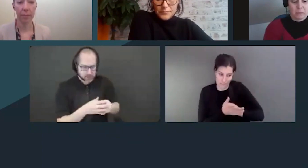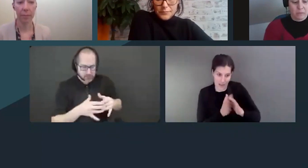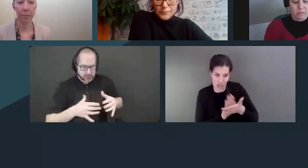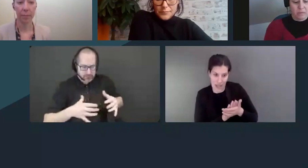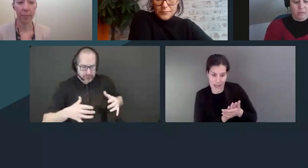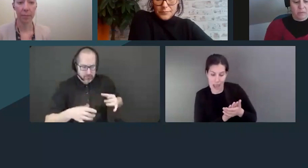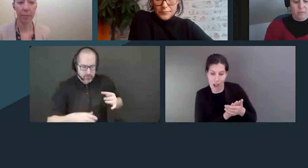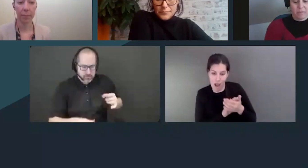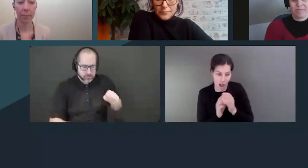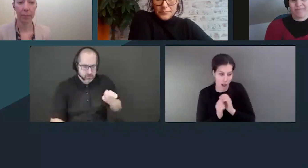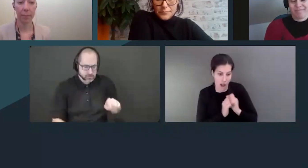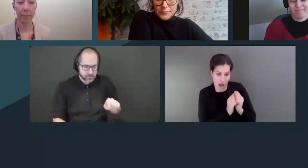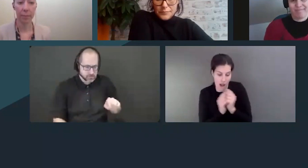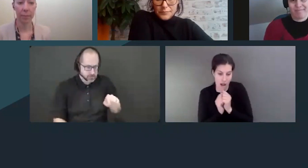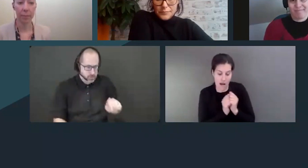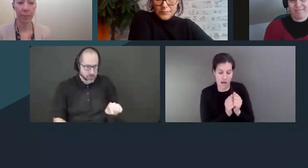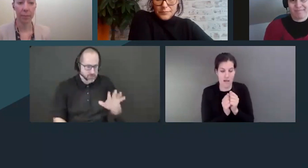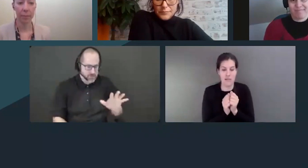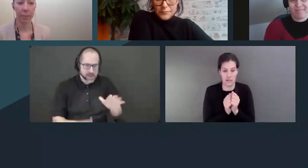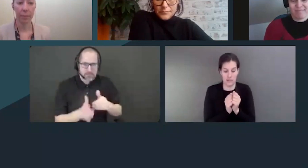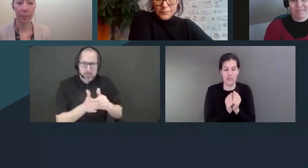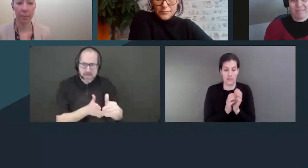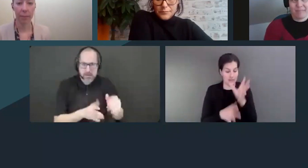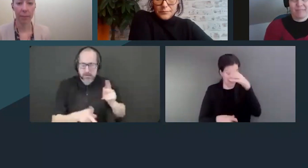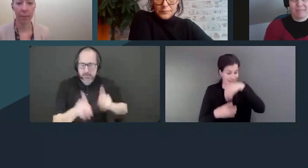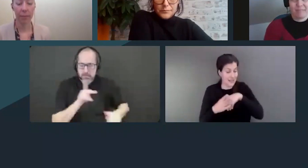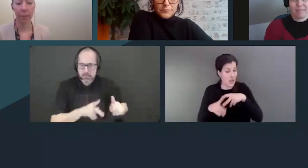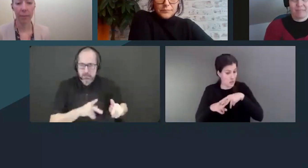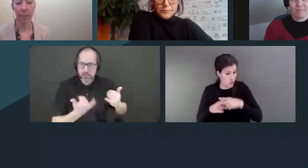à Halifax.